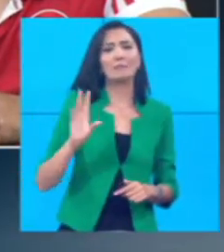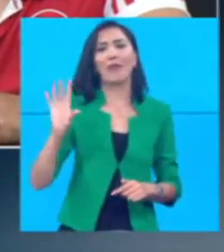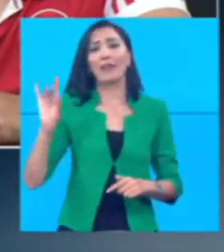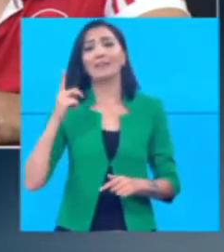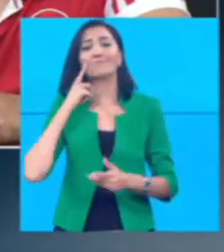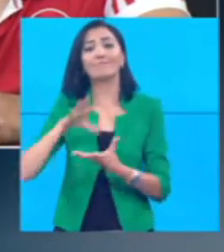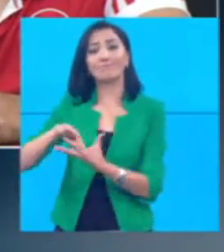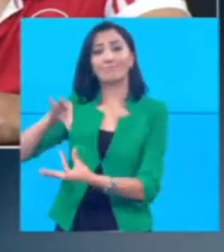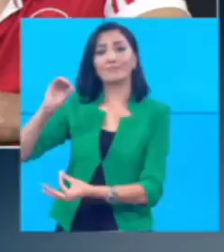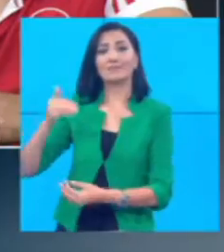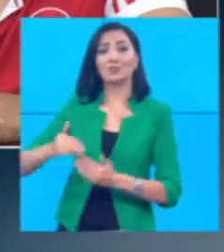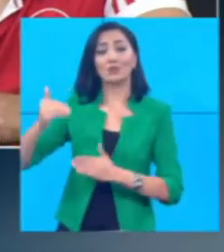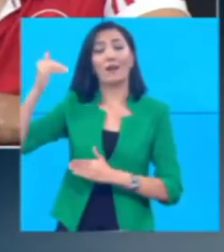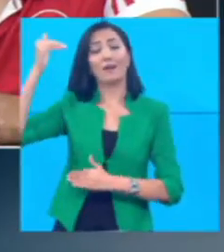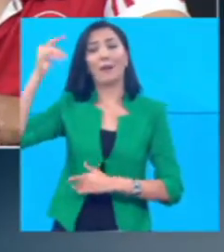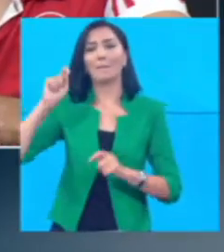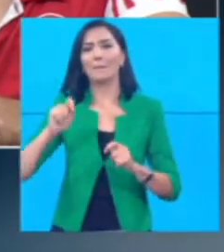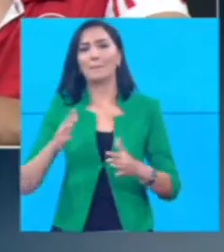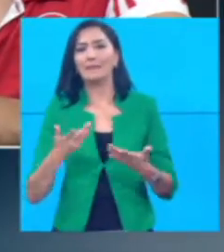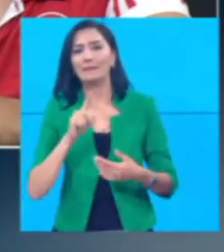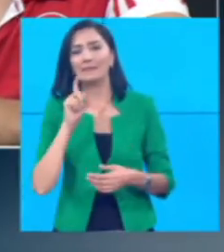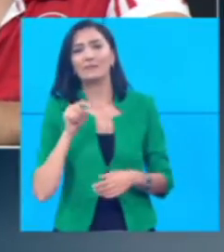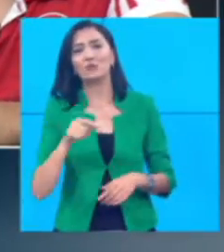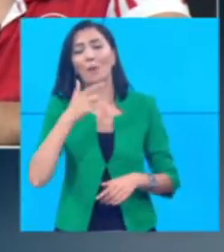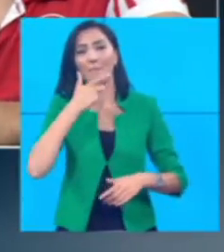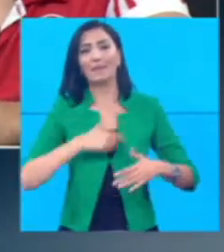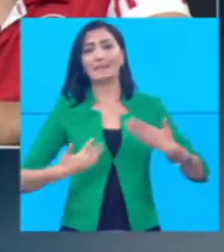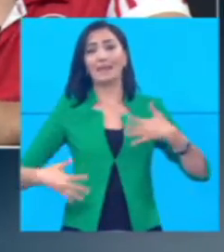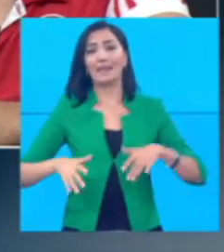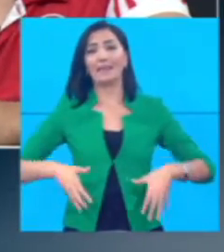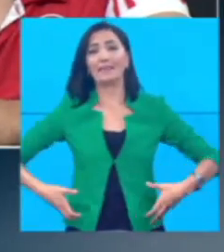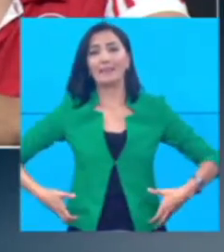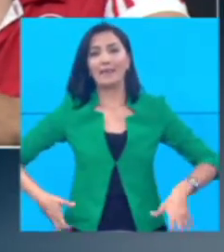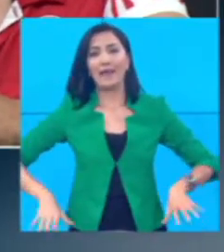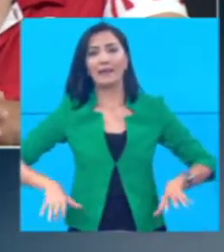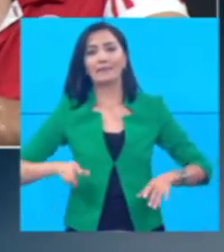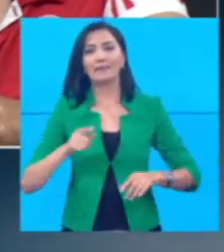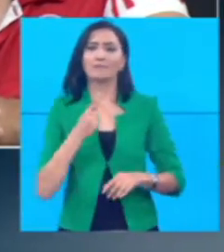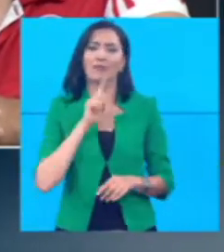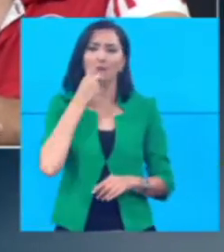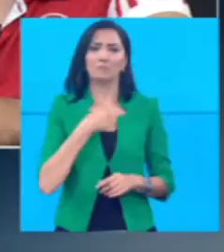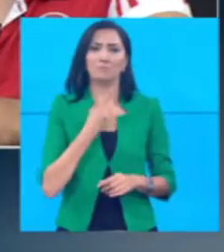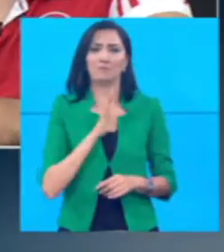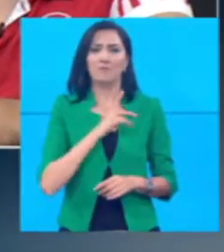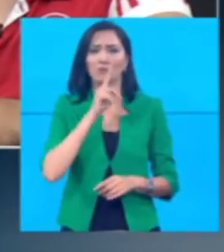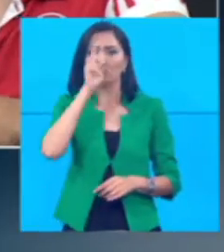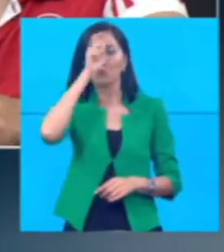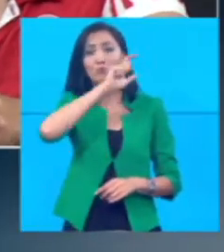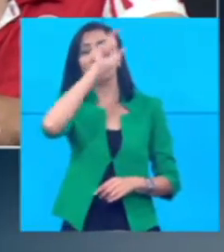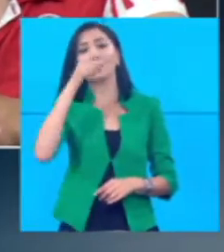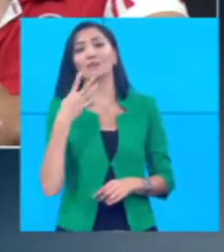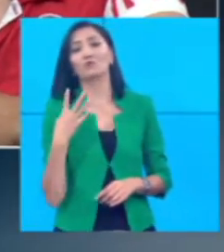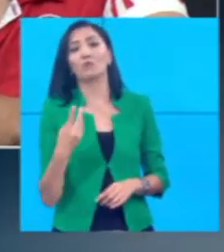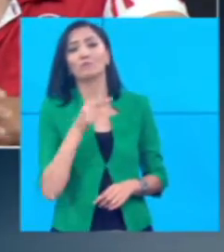50'lere çıkartabilelim? Şu anda mesela bedensel engellerde tekerlek sandalye olarak tek biz varız Türkiye'de. Hı hı. Düşünün 4 tane